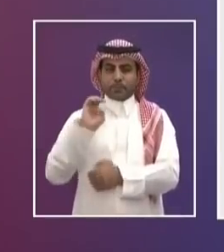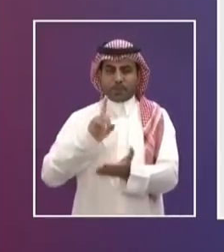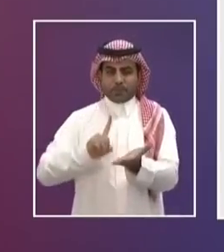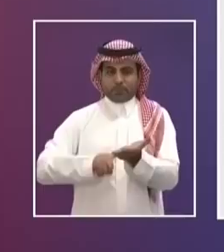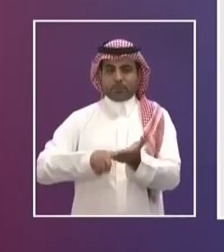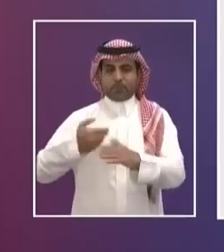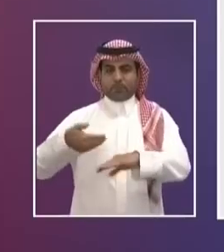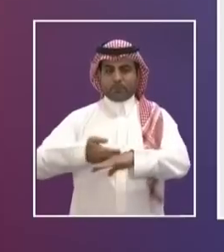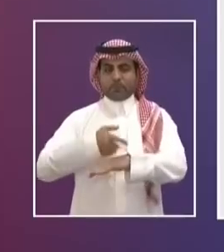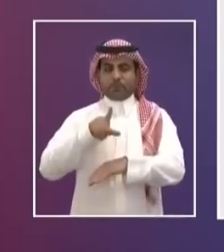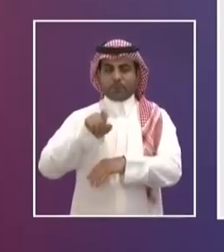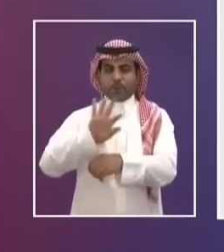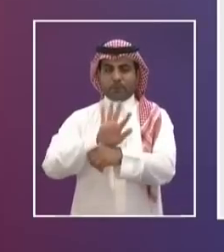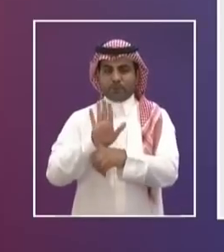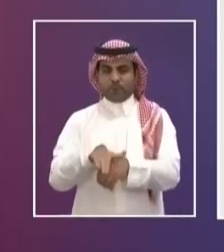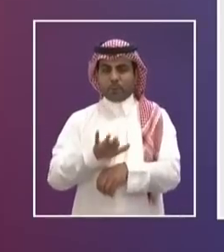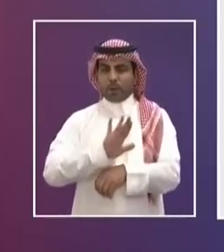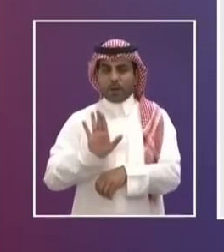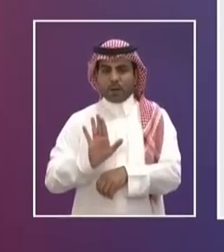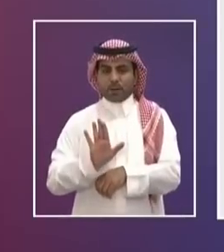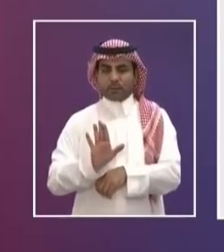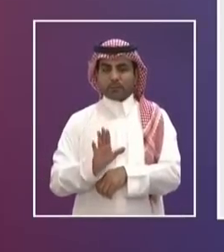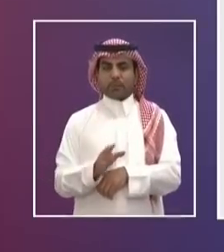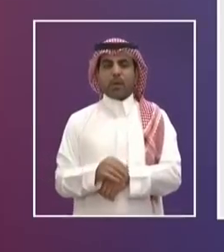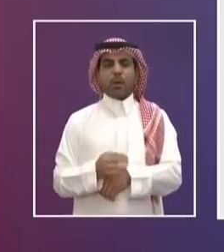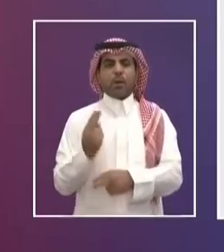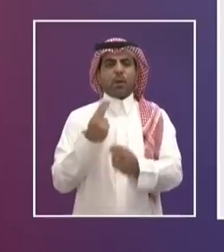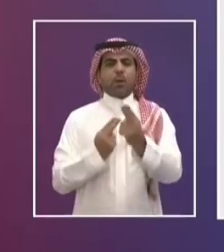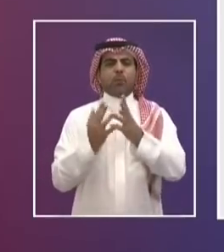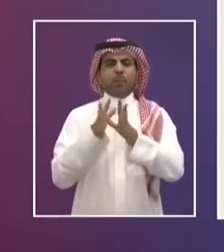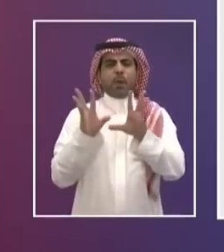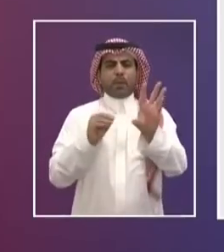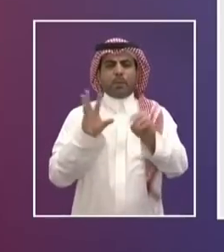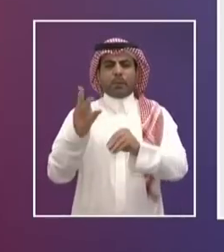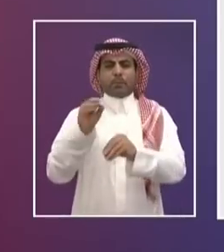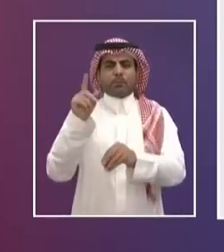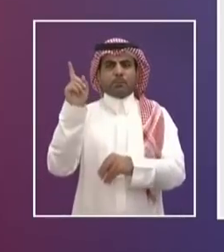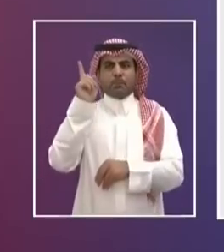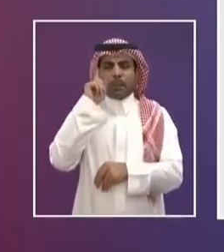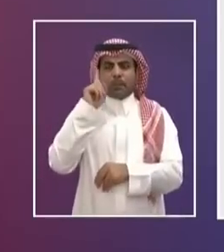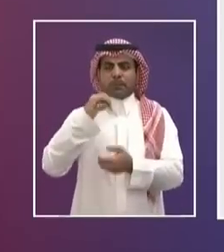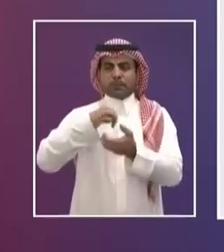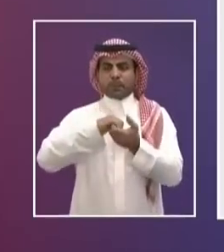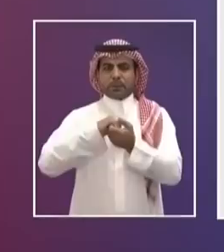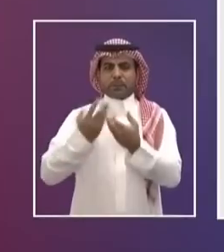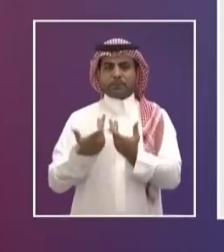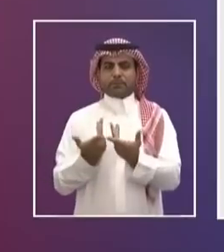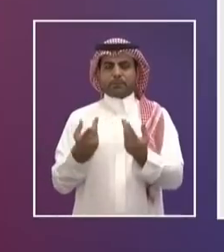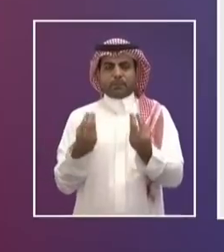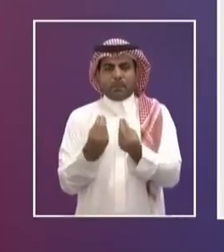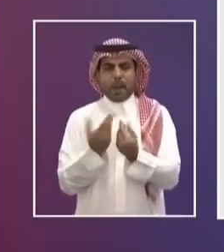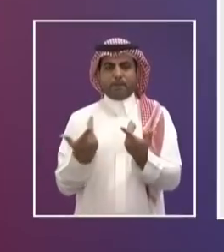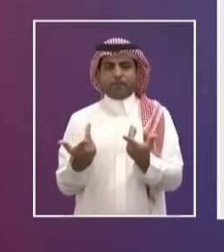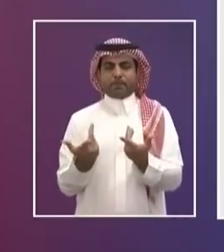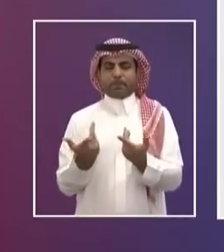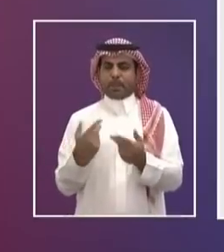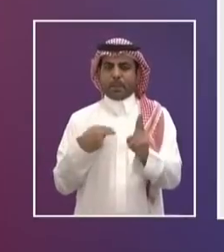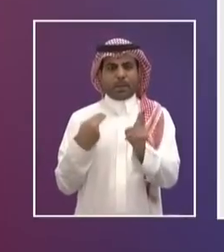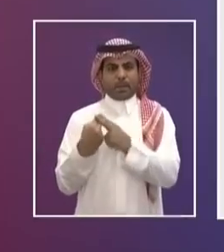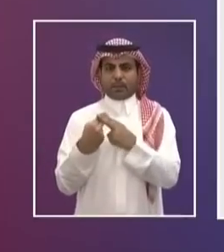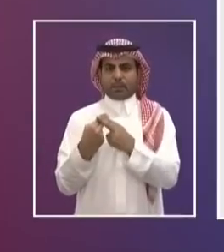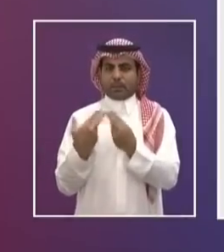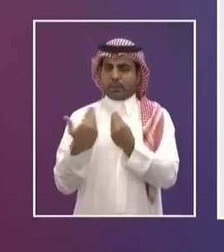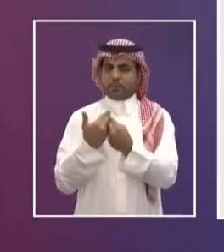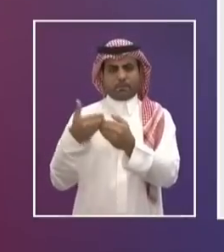إصابة من عدمه؟ وهنالك البعض يعاني من أن أصدقائه أو بعض من يجالسهم يرفضون